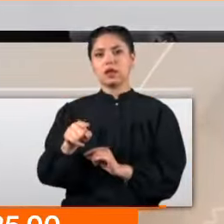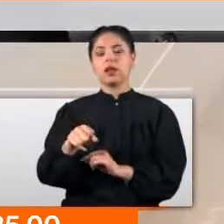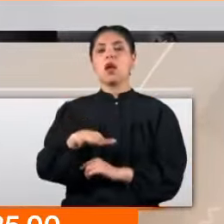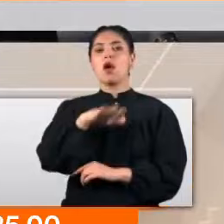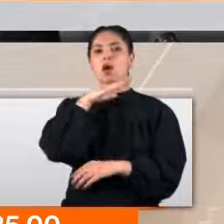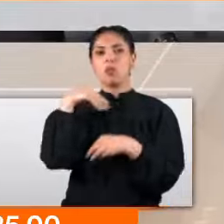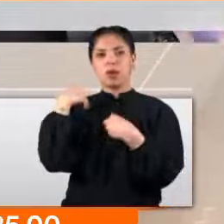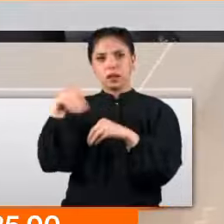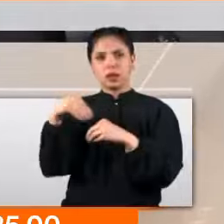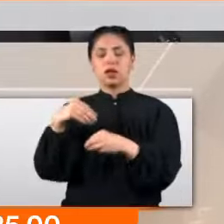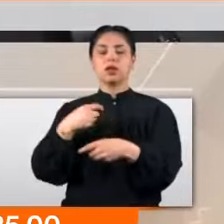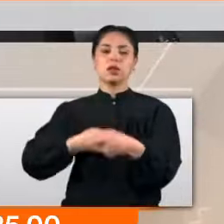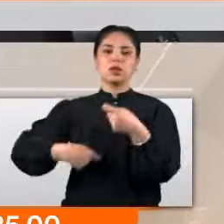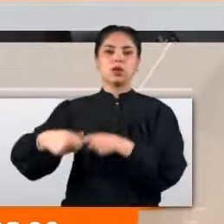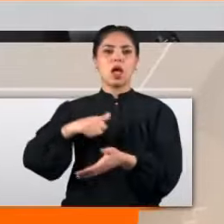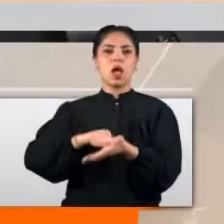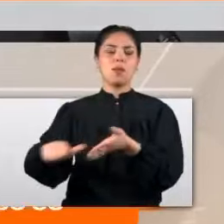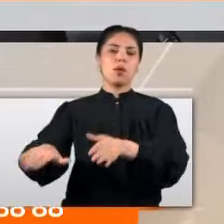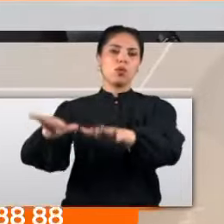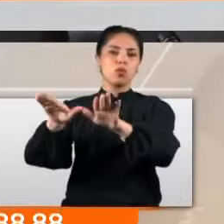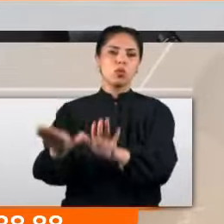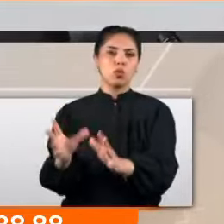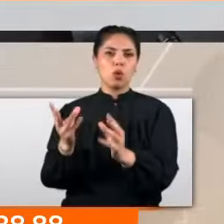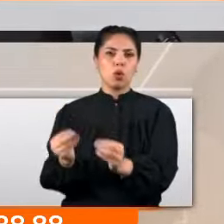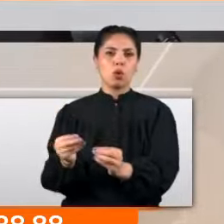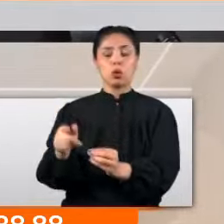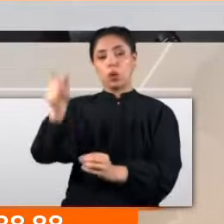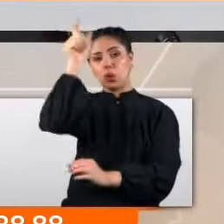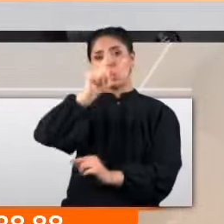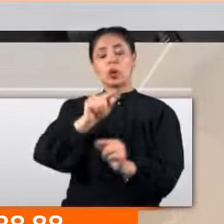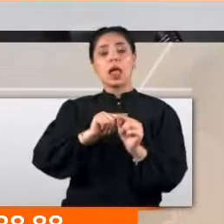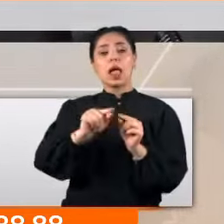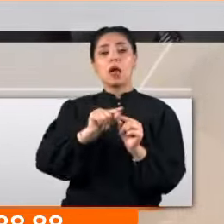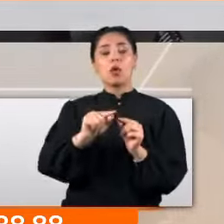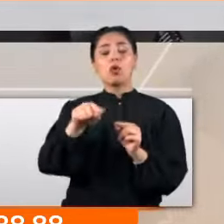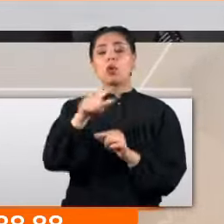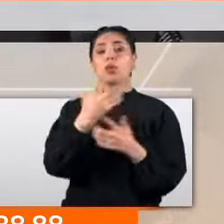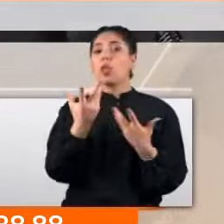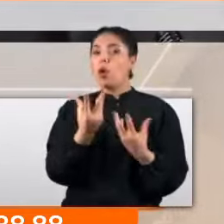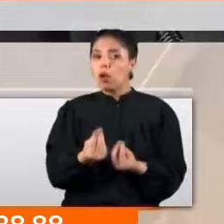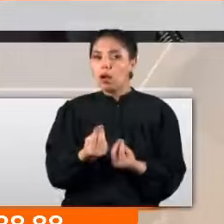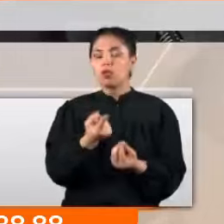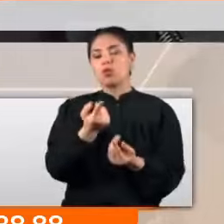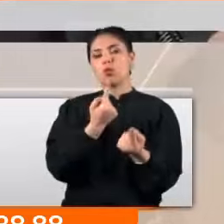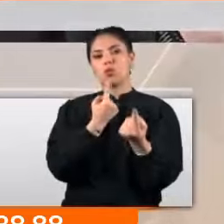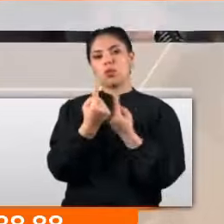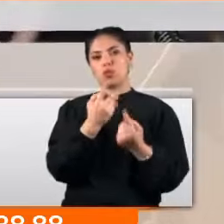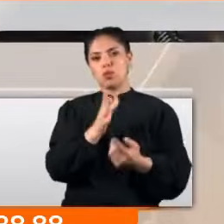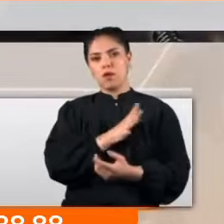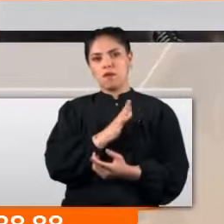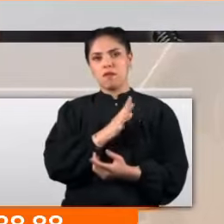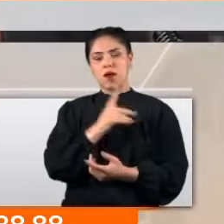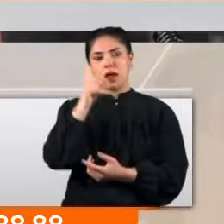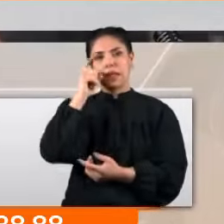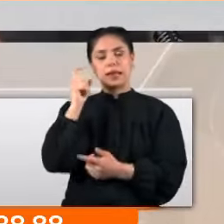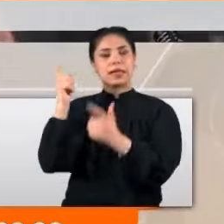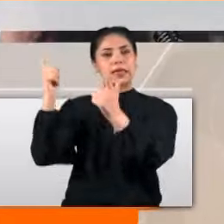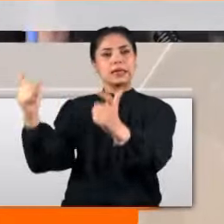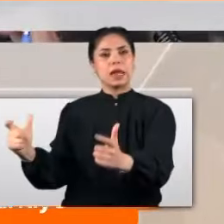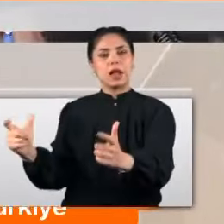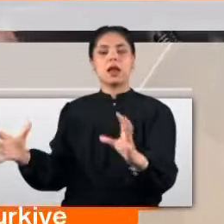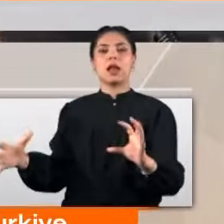ithalat, bütün ticaret durdurulmuştu İsrail'de. İşte bunun Türkiye ekonomisine yansımaları masaya yatırılıyor. İsrail demişken tabii ki Gazze'de